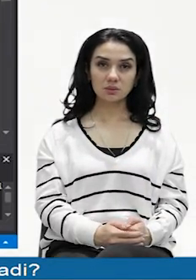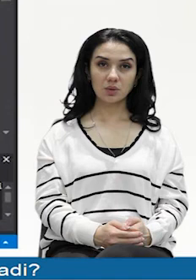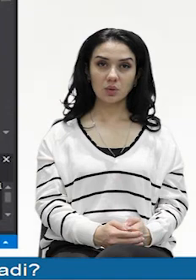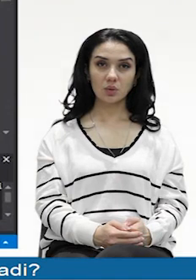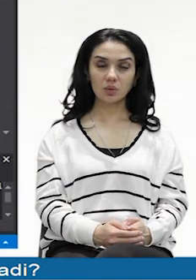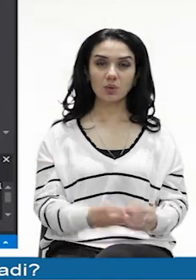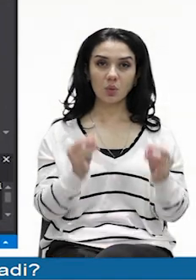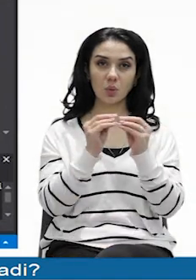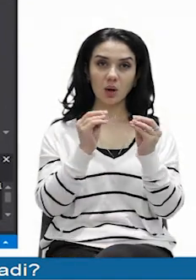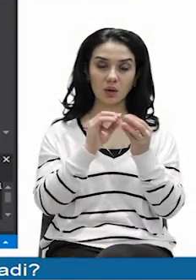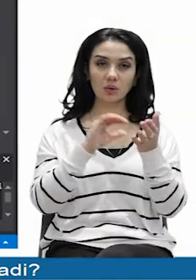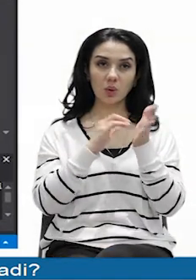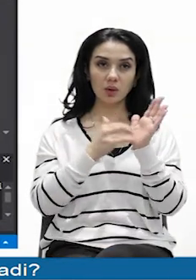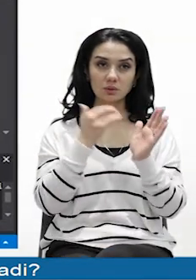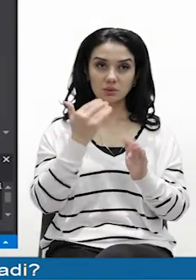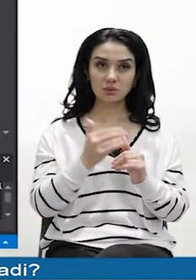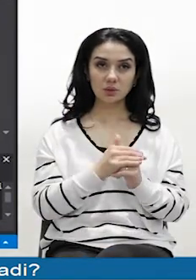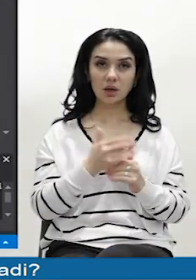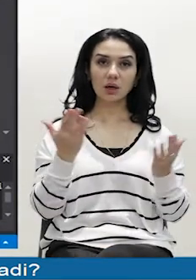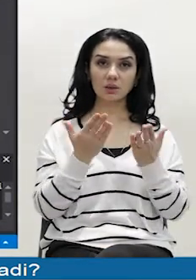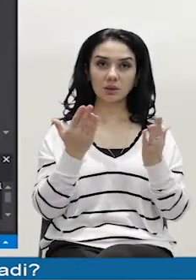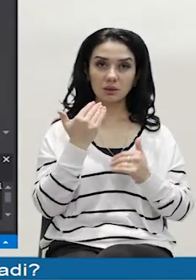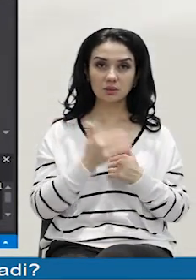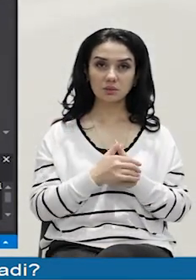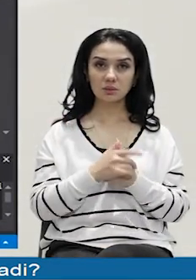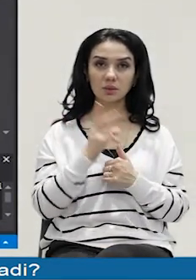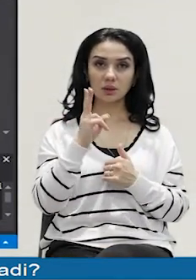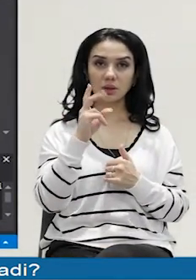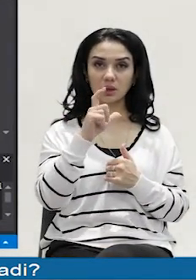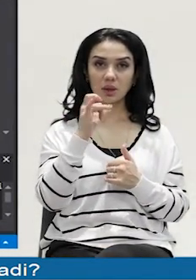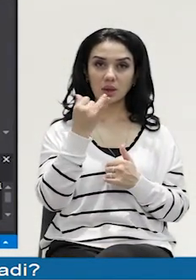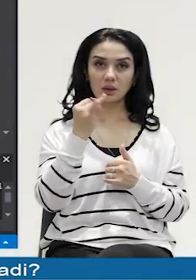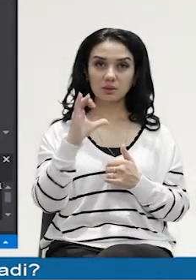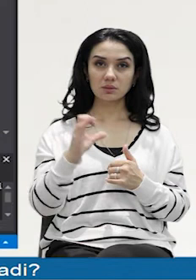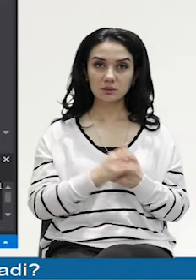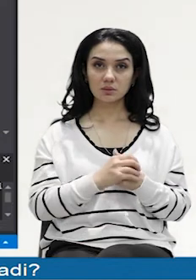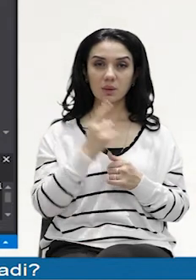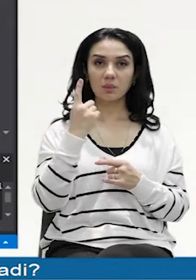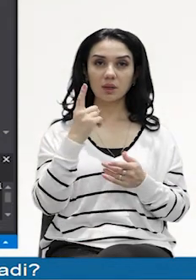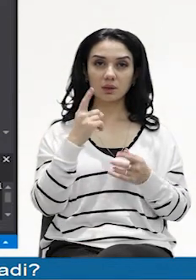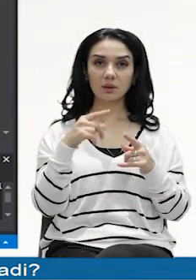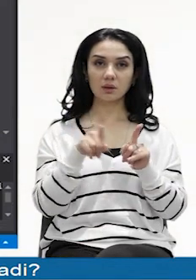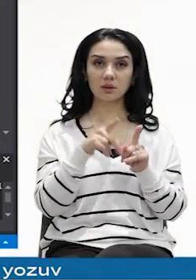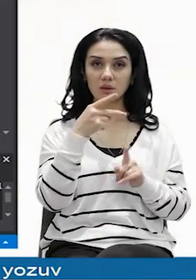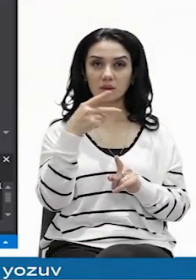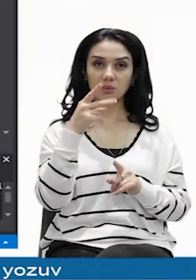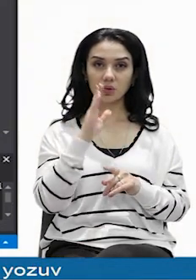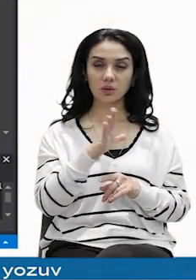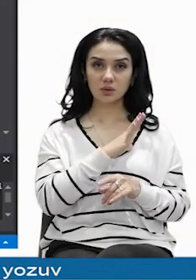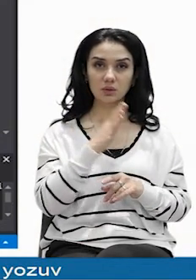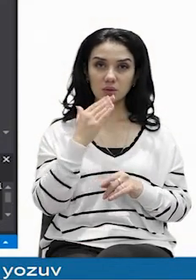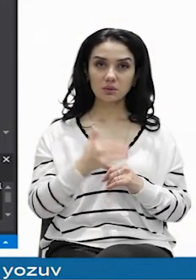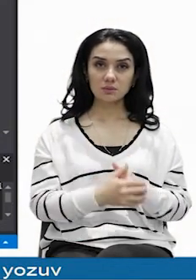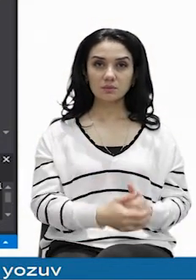onlar xonasi ustida amal bajaring. Qanaqa? Hop, case 1 ga teng bo'lganda nima bo'ladi? 1 ga teng